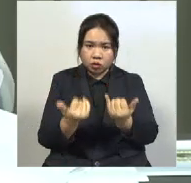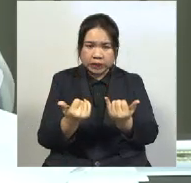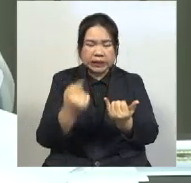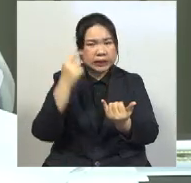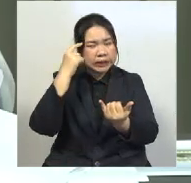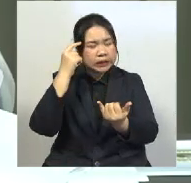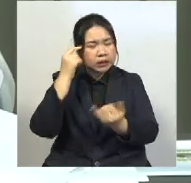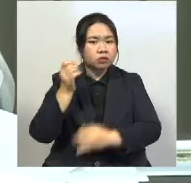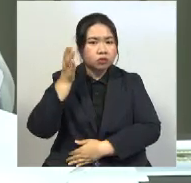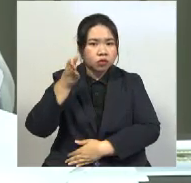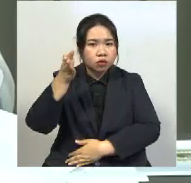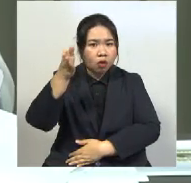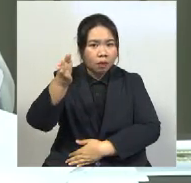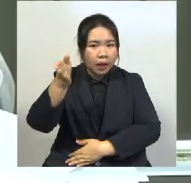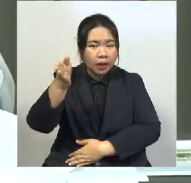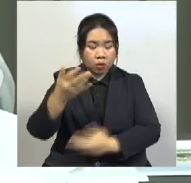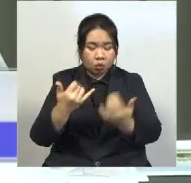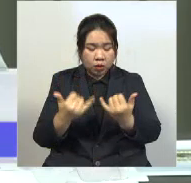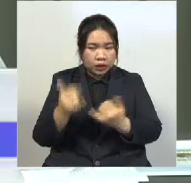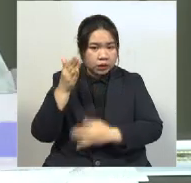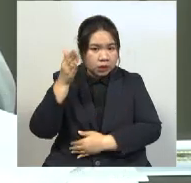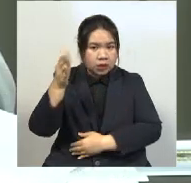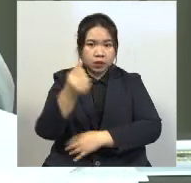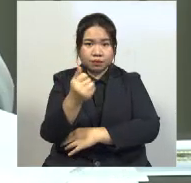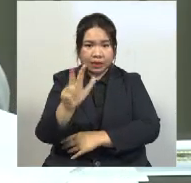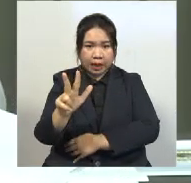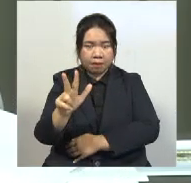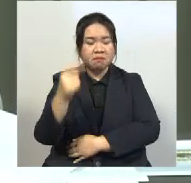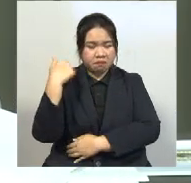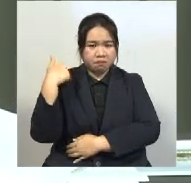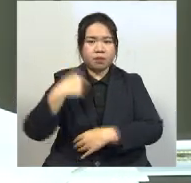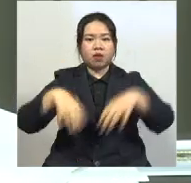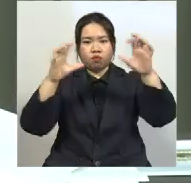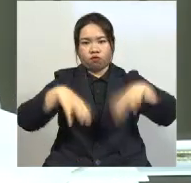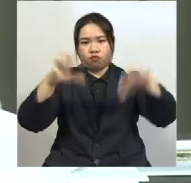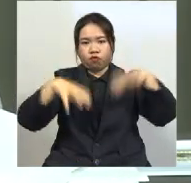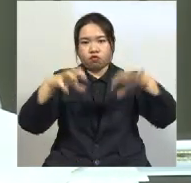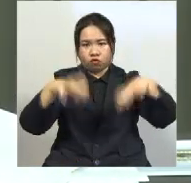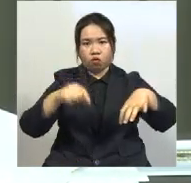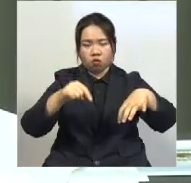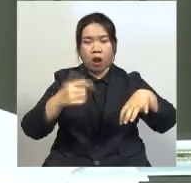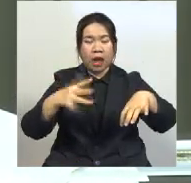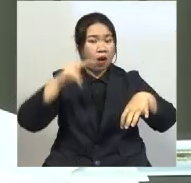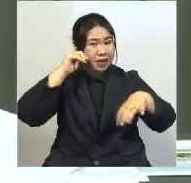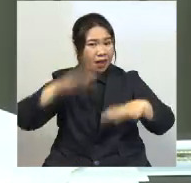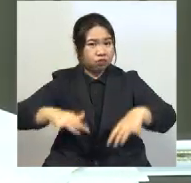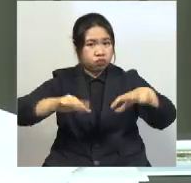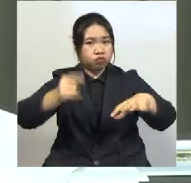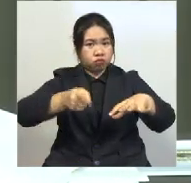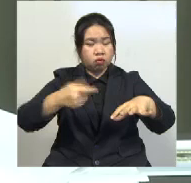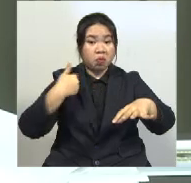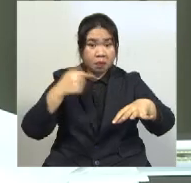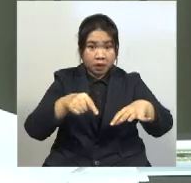การณ์ในอนาคตจนถึงวันที่13ที่จะมีปริมาณฝนตกอยู่นะครับแล้วก็น้ำท่วมทุ่งนะครับจะ